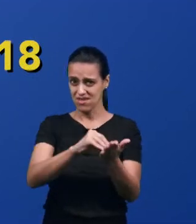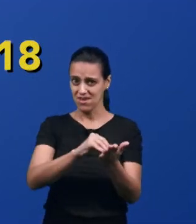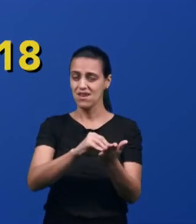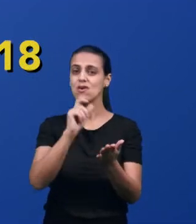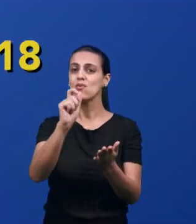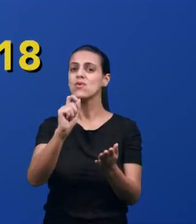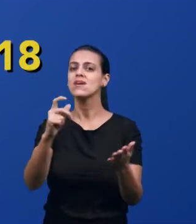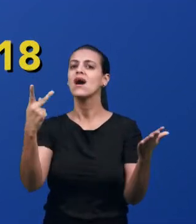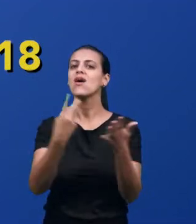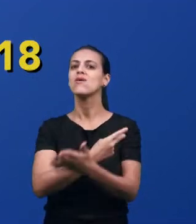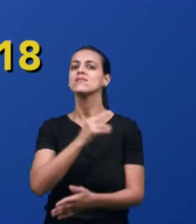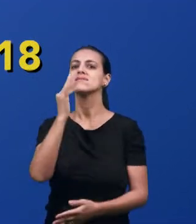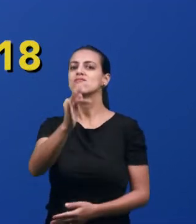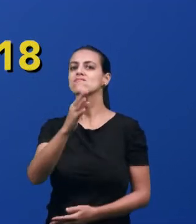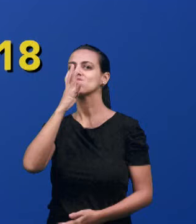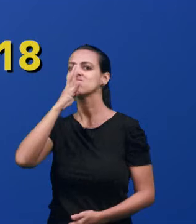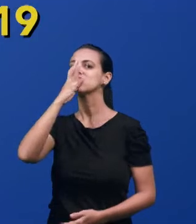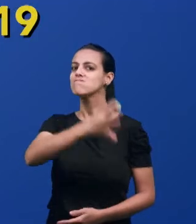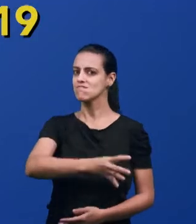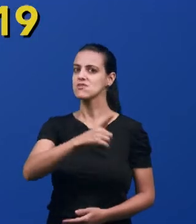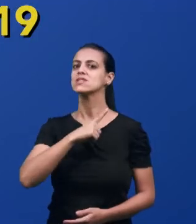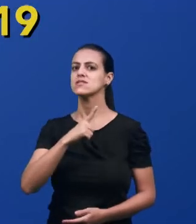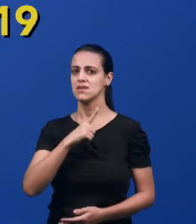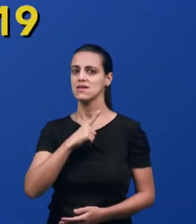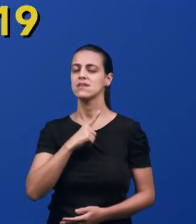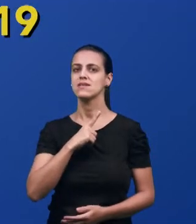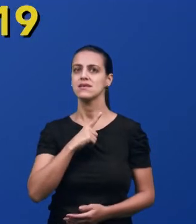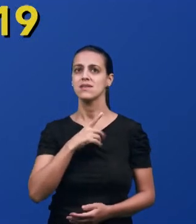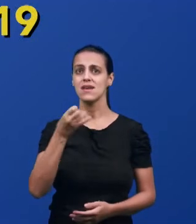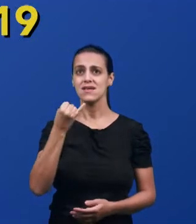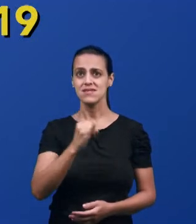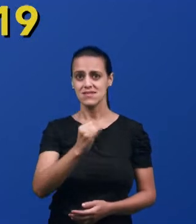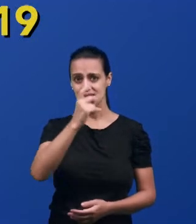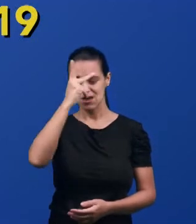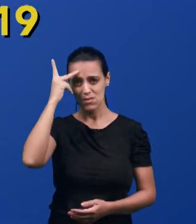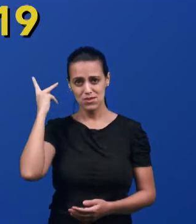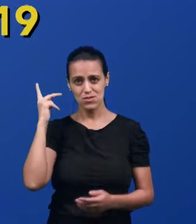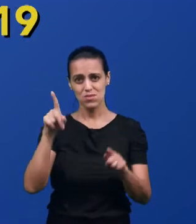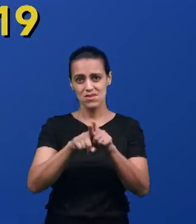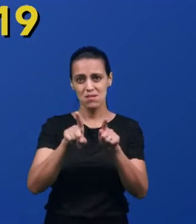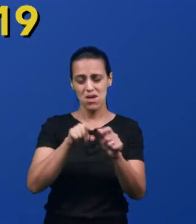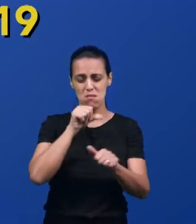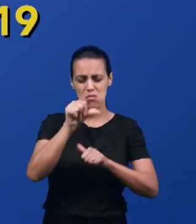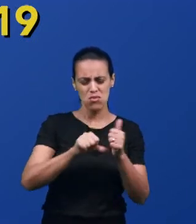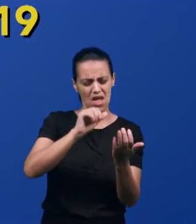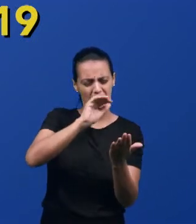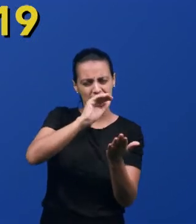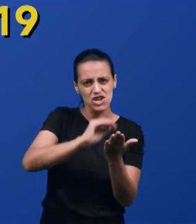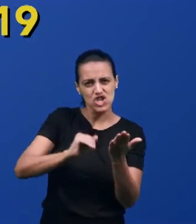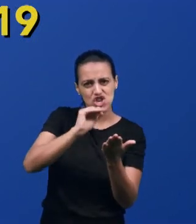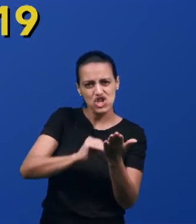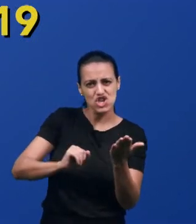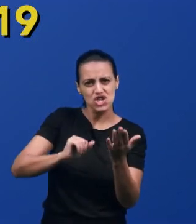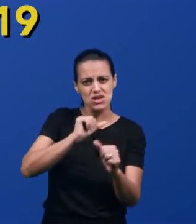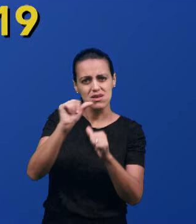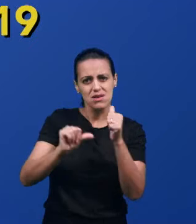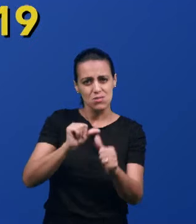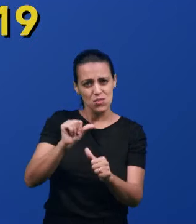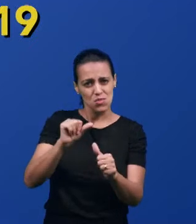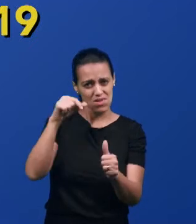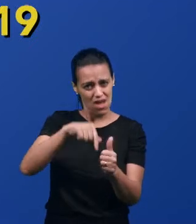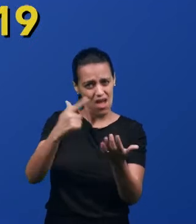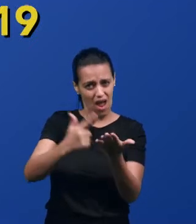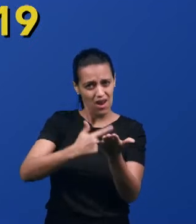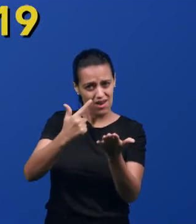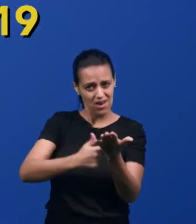rajoute quelque chose, Dieu fera vivre sur lui les plaies qui sont écrites dans ce livre. Et si quelqu'un enlève